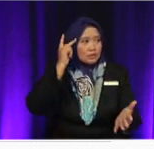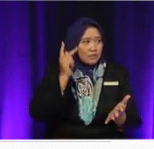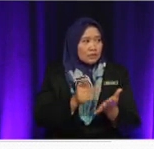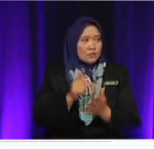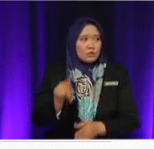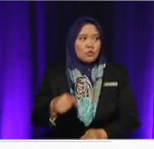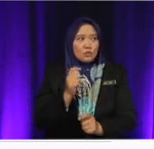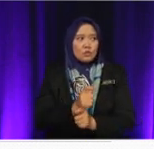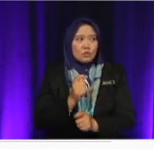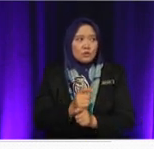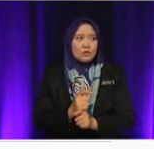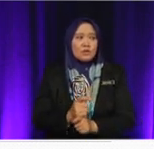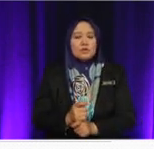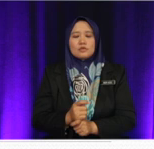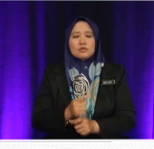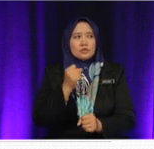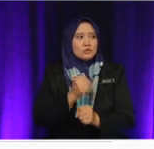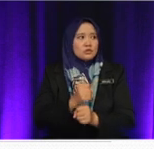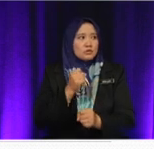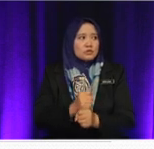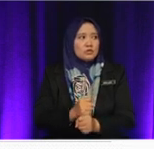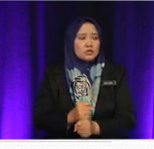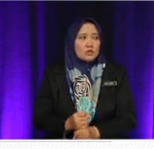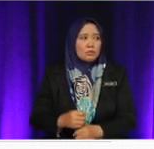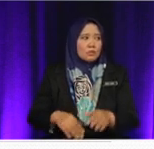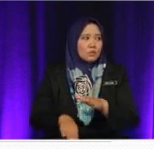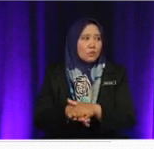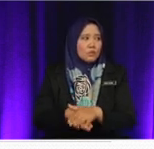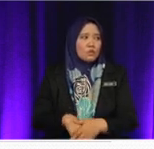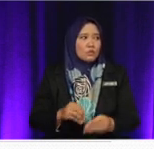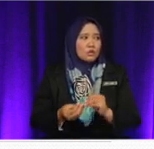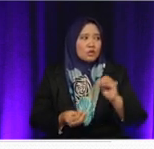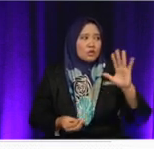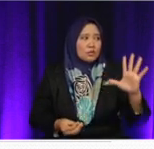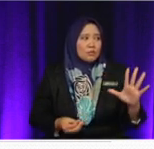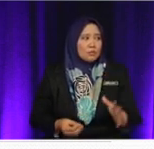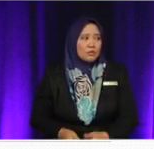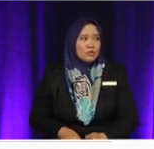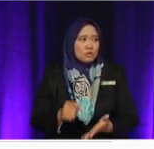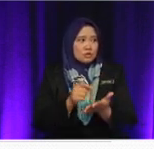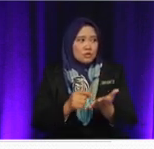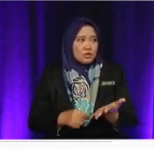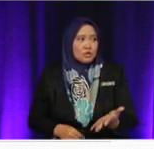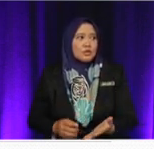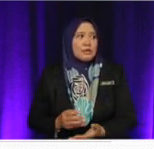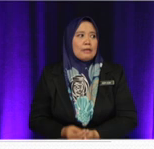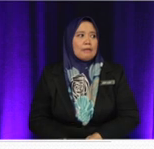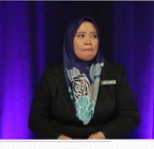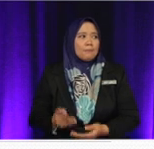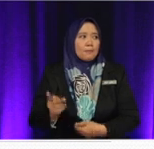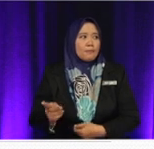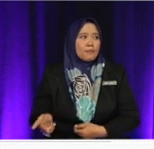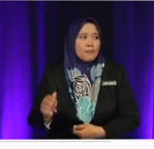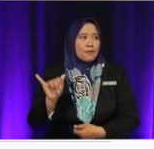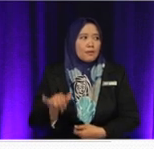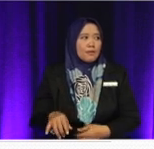catatkan perkara yang perlu di dalam diary ataupun buku kerja. Yang keenam, buat penilaian berterusan. Dan yang